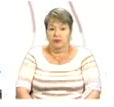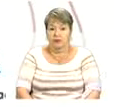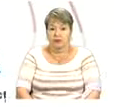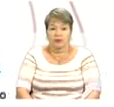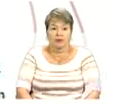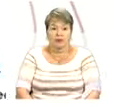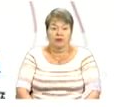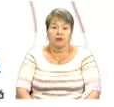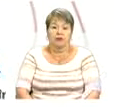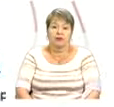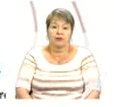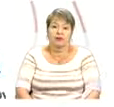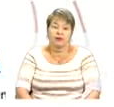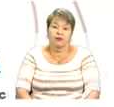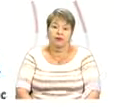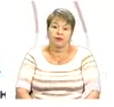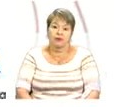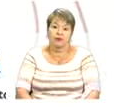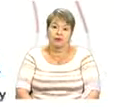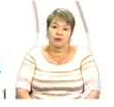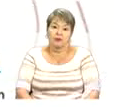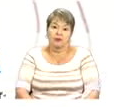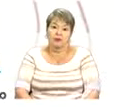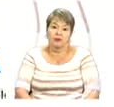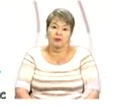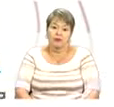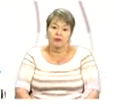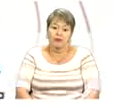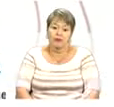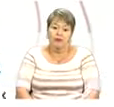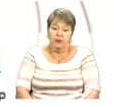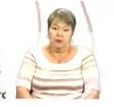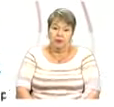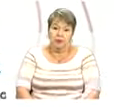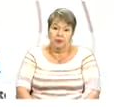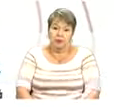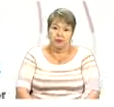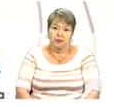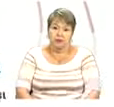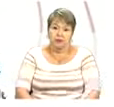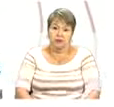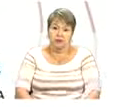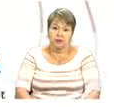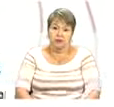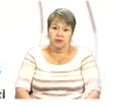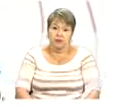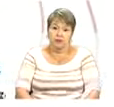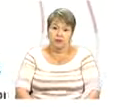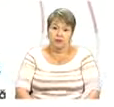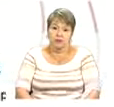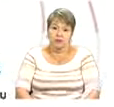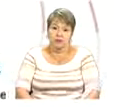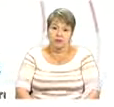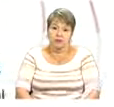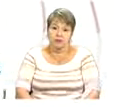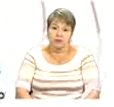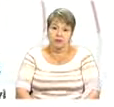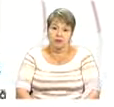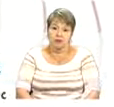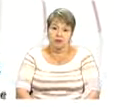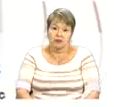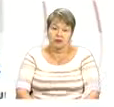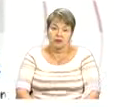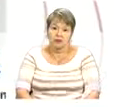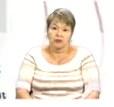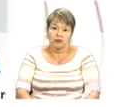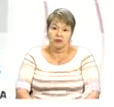problematic. It's a bit confusing what is happening, because up to now our whole December was with an average